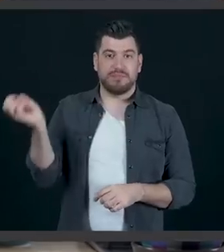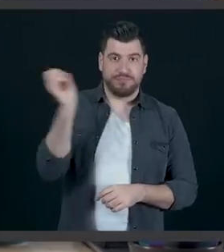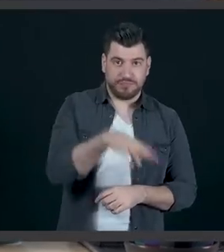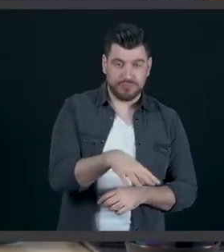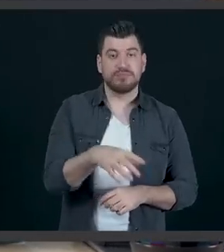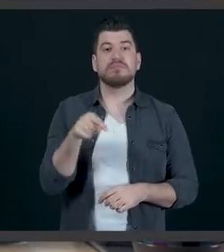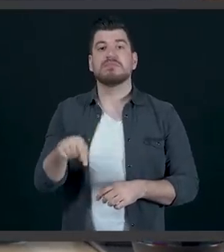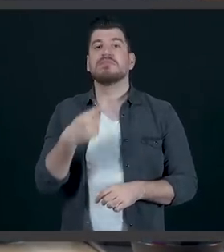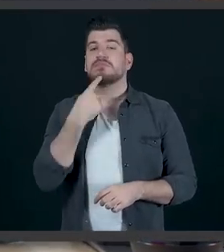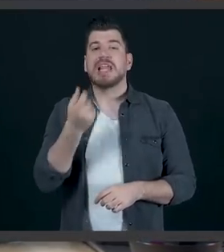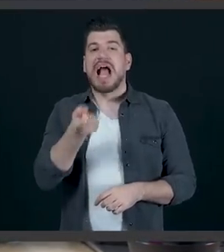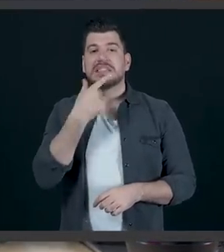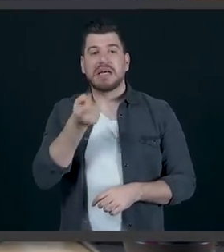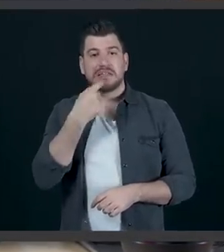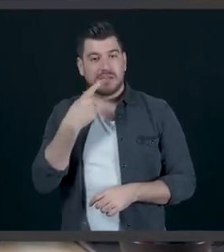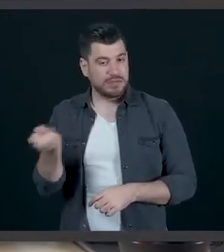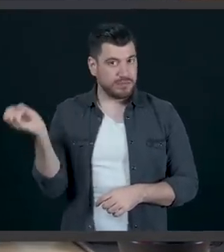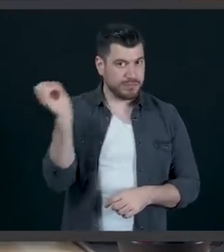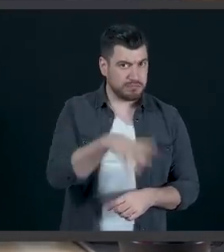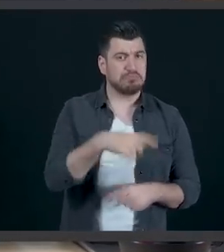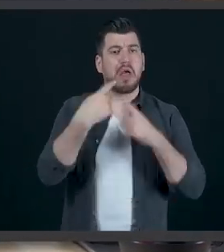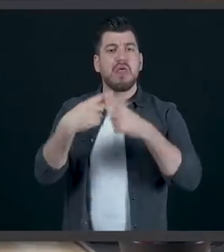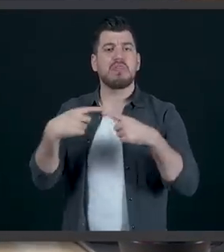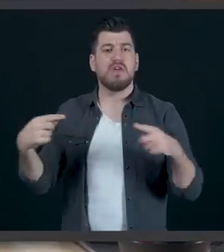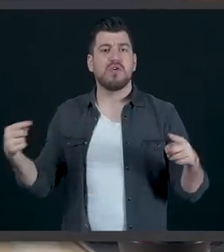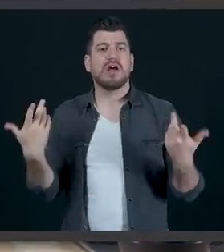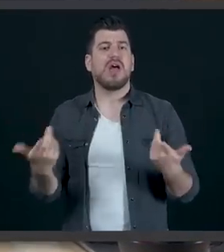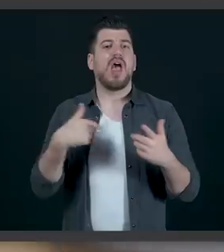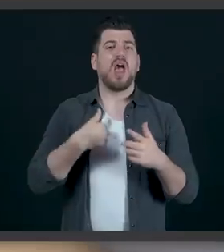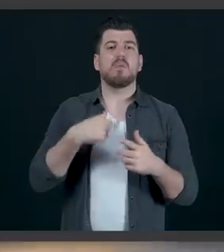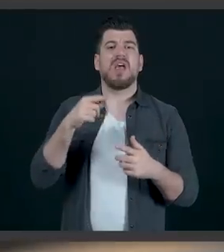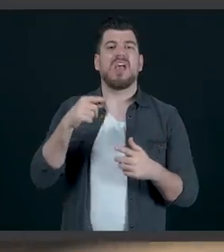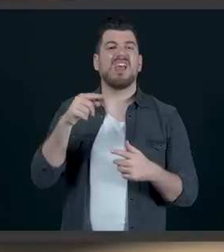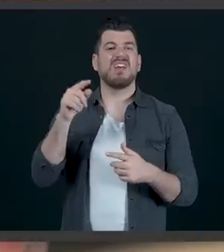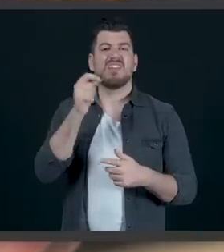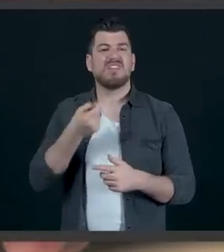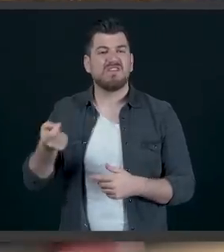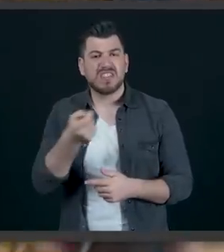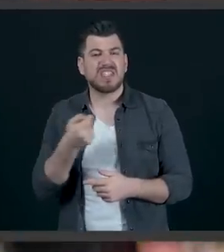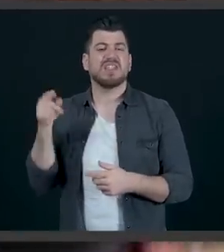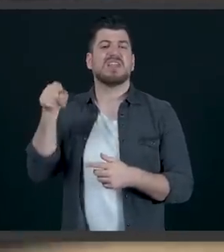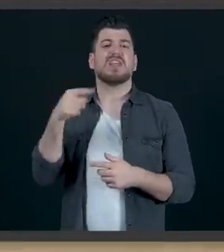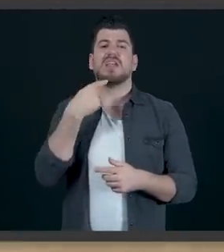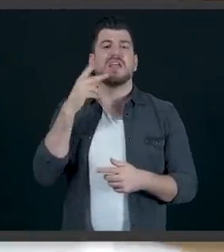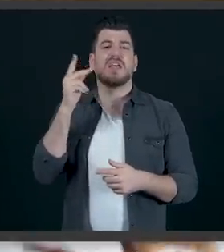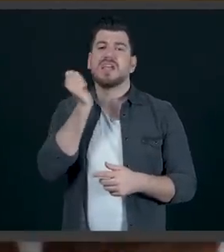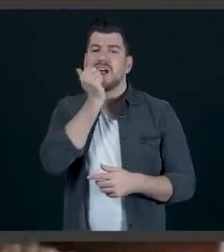Πετάω μέσα τους ξηρούς καρπούς. Εγώ έχω διάφορους ξηρούς καρπούς. Έχω φιστί και γίνηση, έχω καρύδι, έχω και